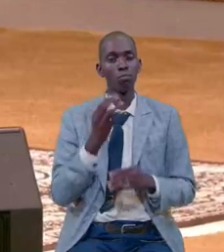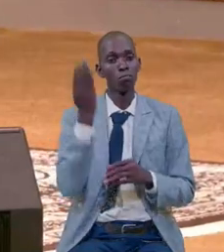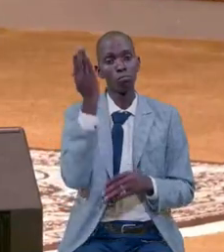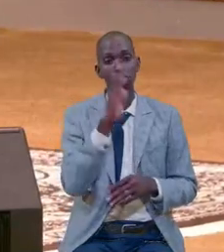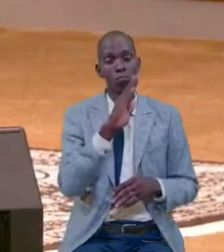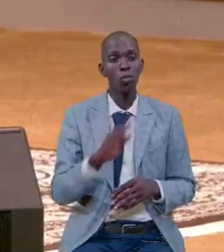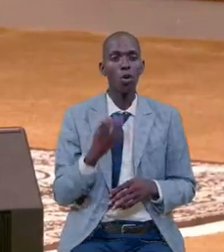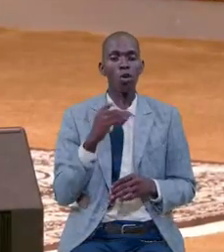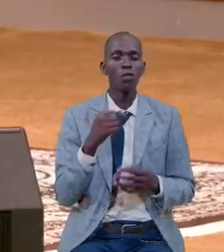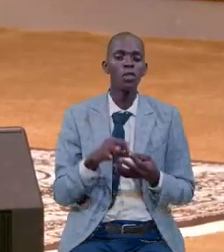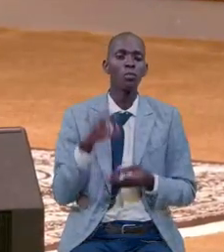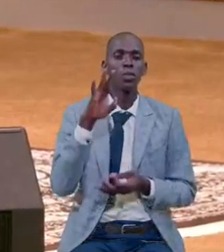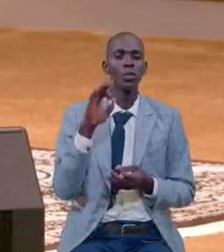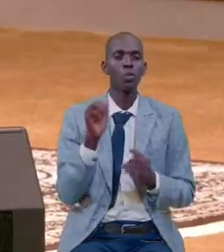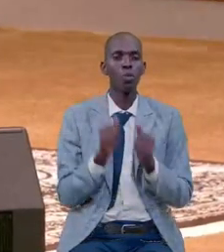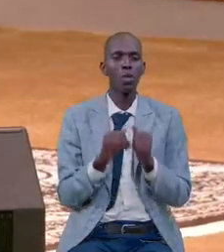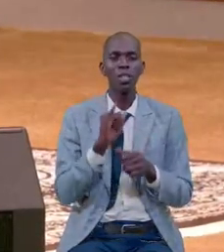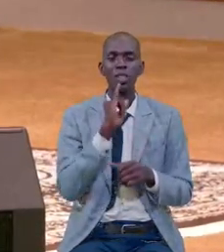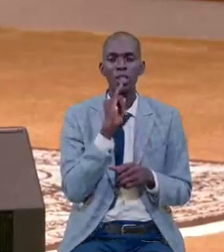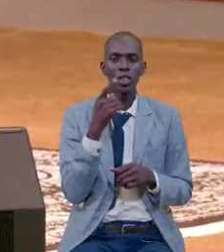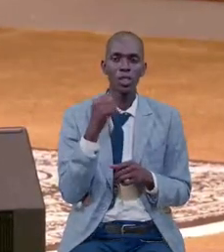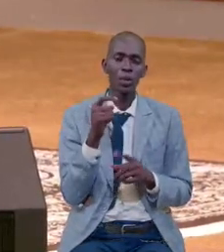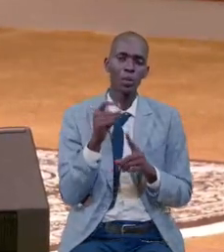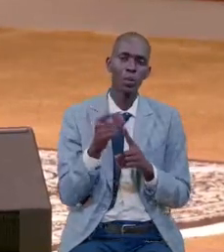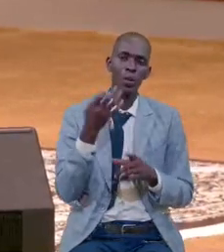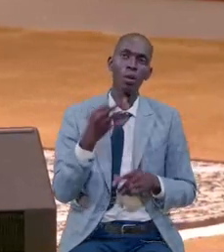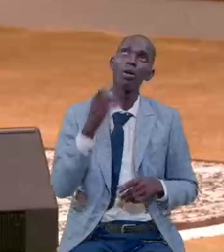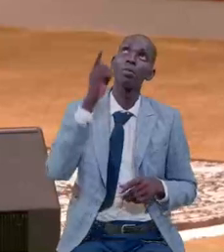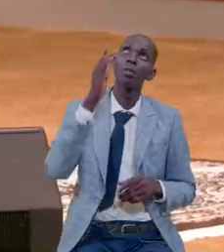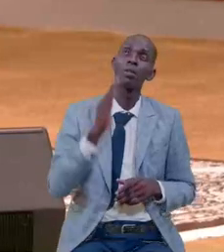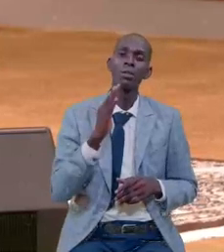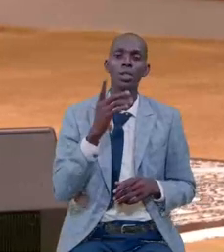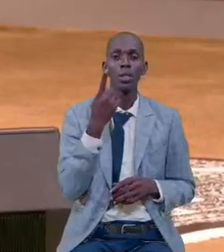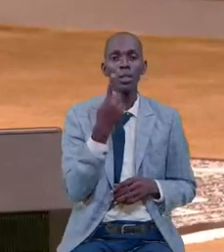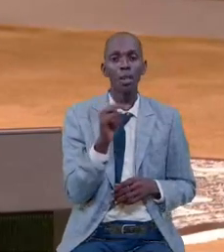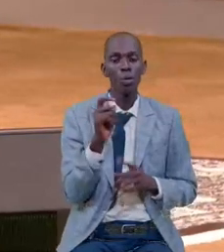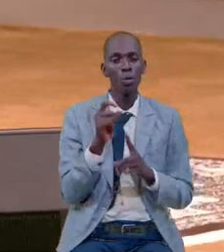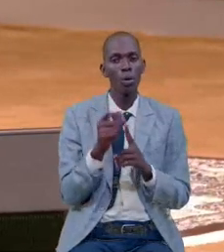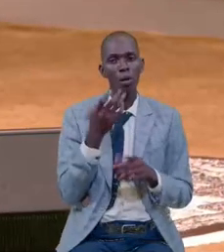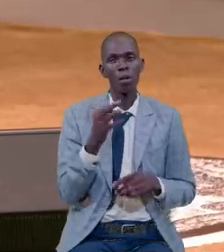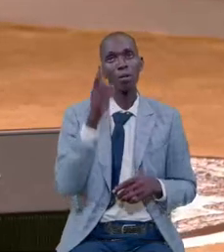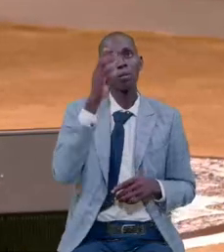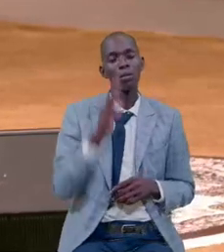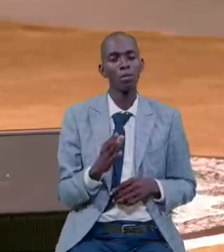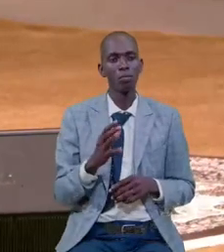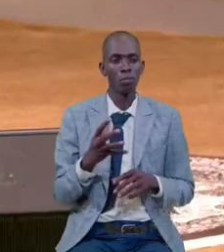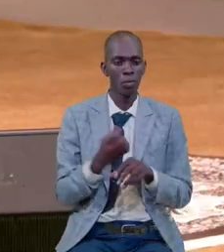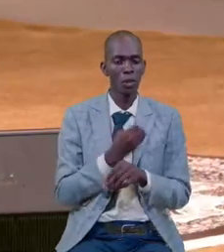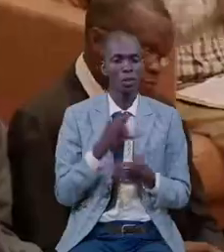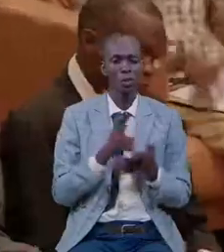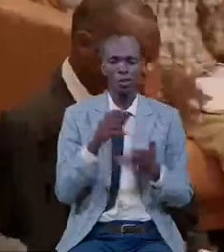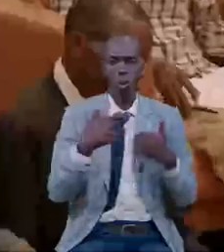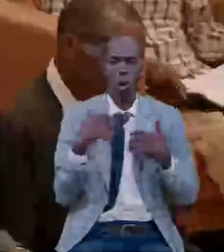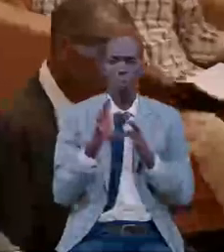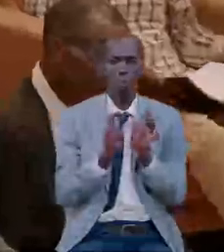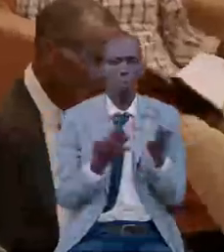est la parole de Dieu. La parole de Dieu. Prenez cela. Vous avez votre Bible là-bas?